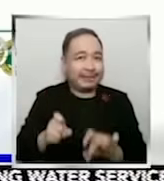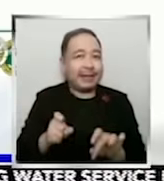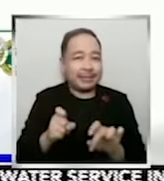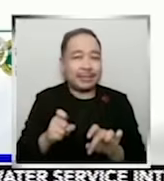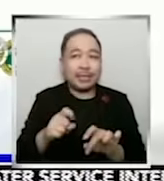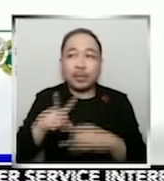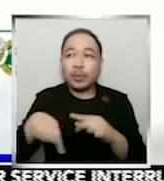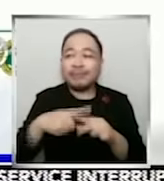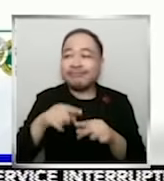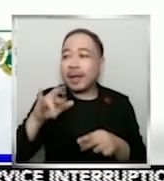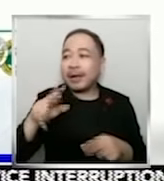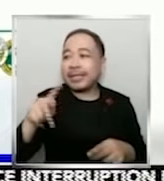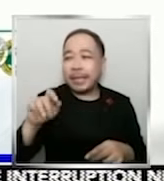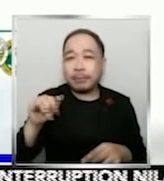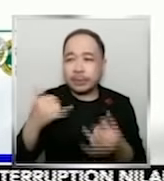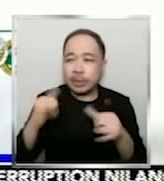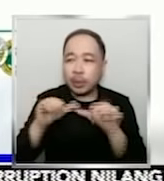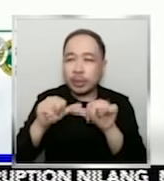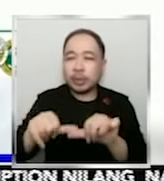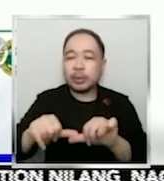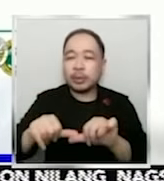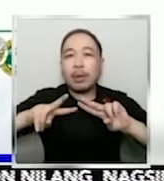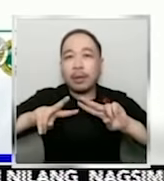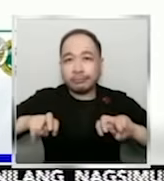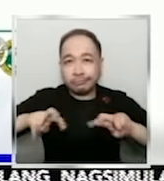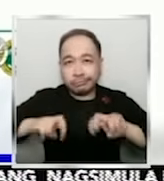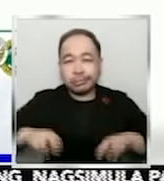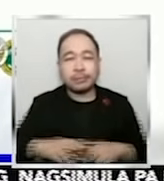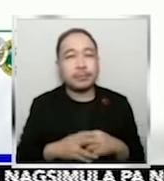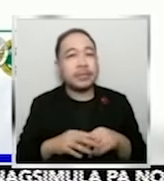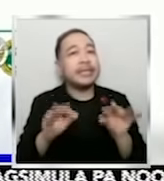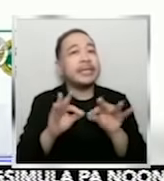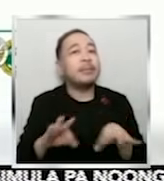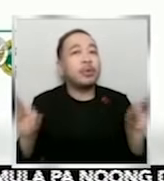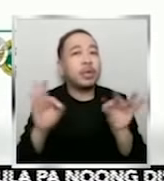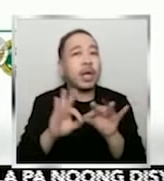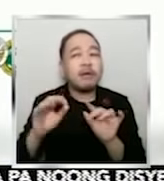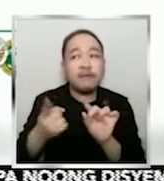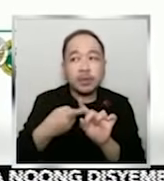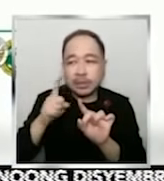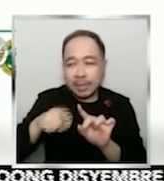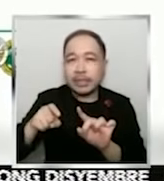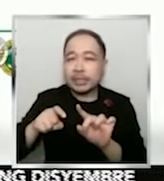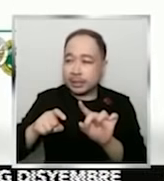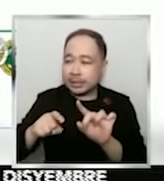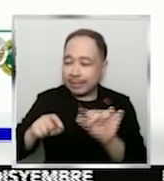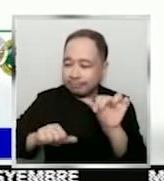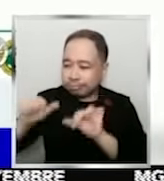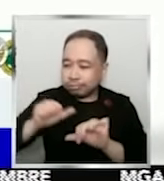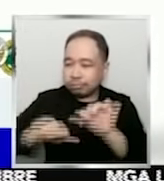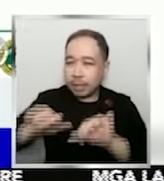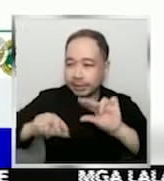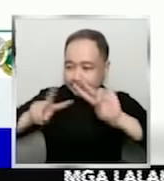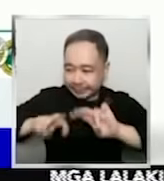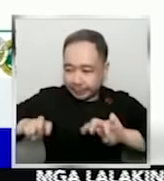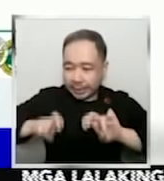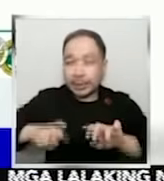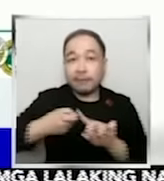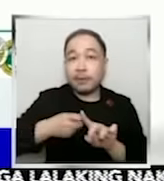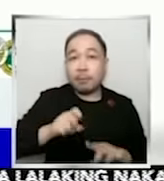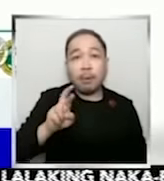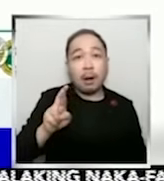RITM. Importante po na dumaan po talaga sa performance validation ng RITM. Kasi po kung mababa po